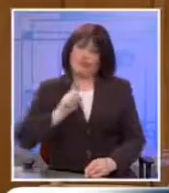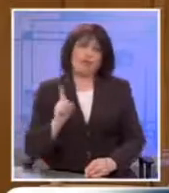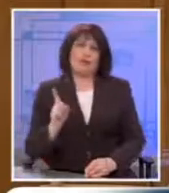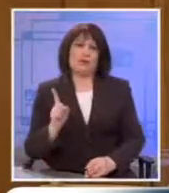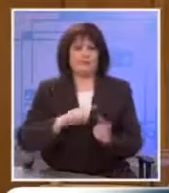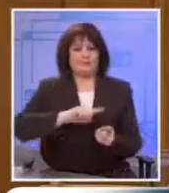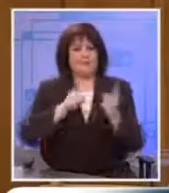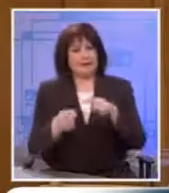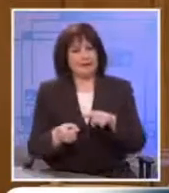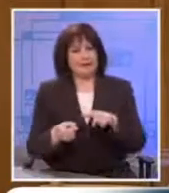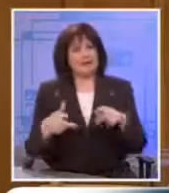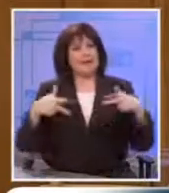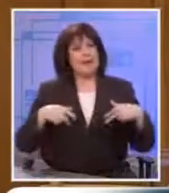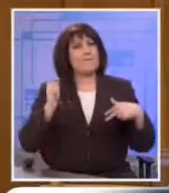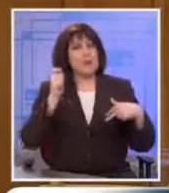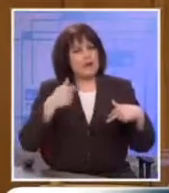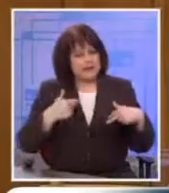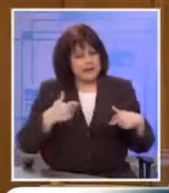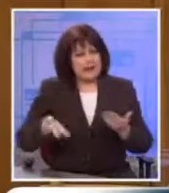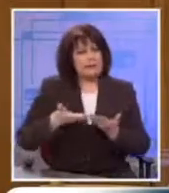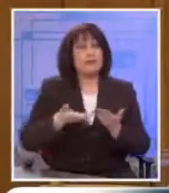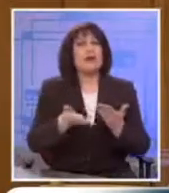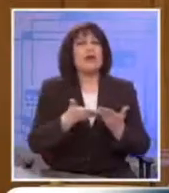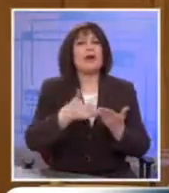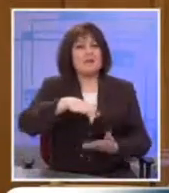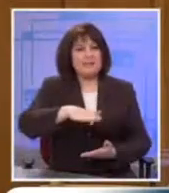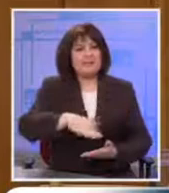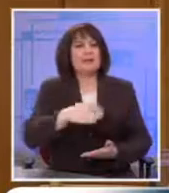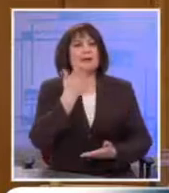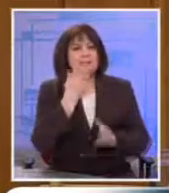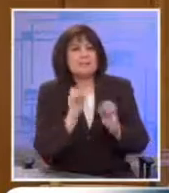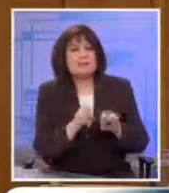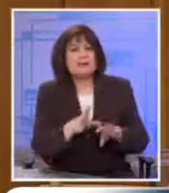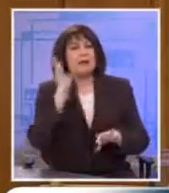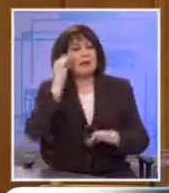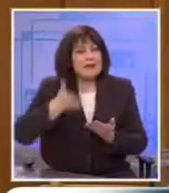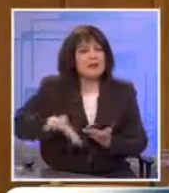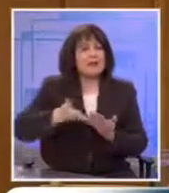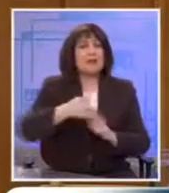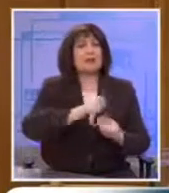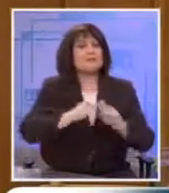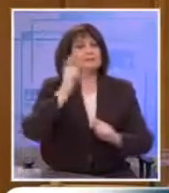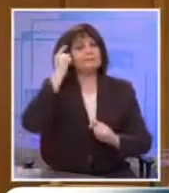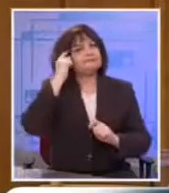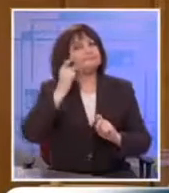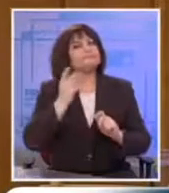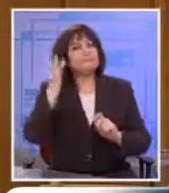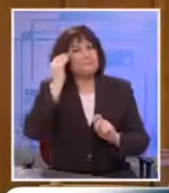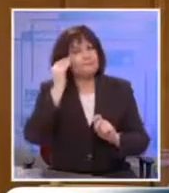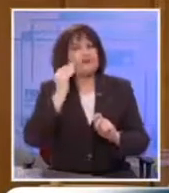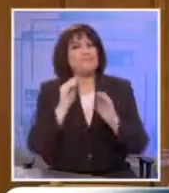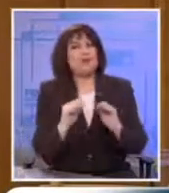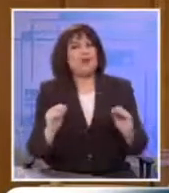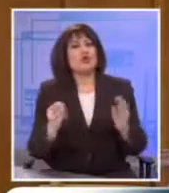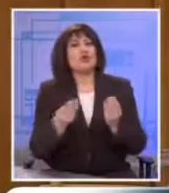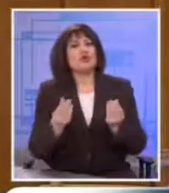Αντίθετα, σαν πολιτεία, συνδράμουμε ώστε να μπορεί να στηριχθεί και να αναμορφωθεί με